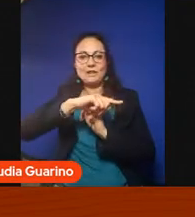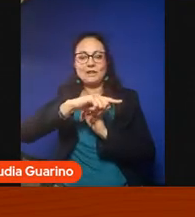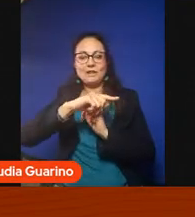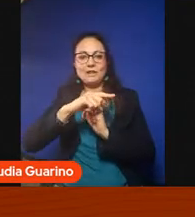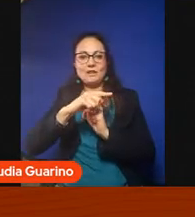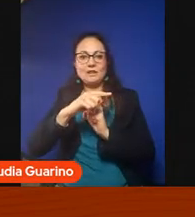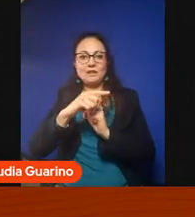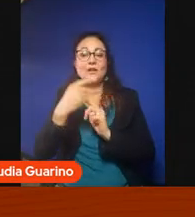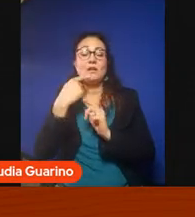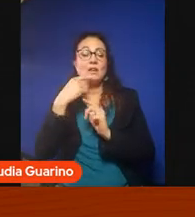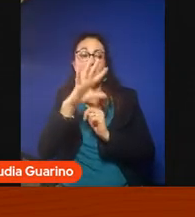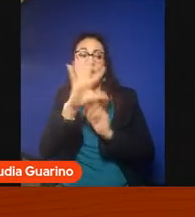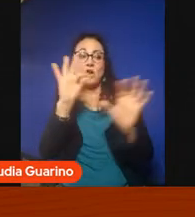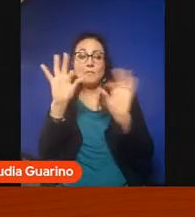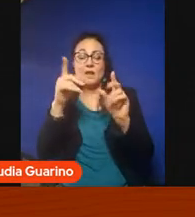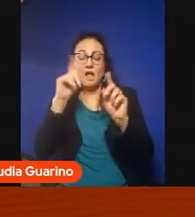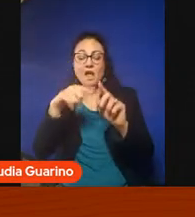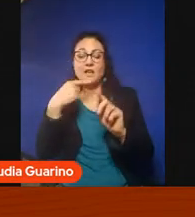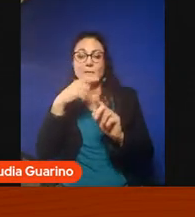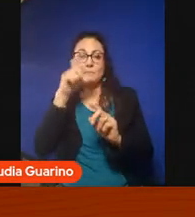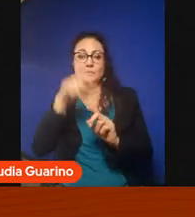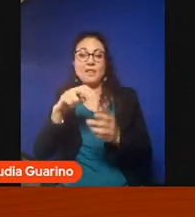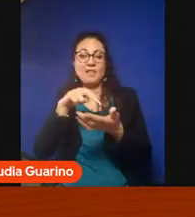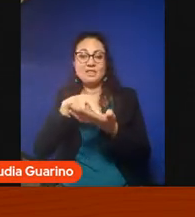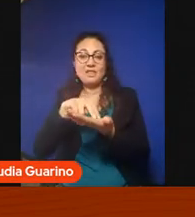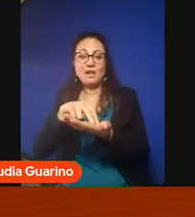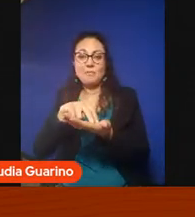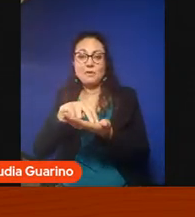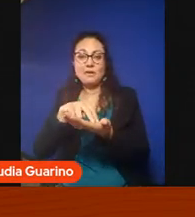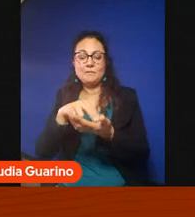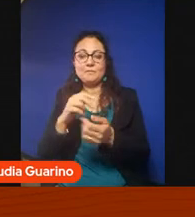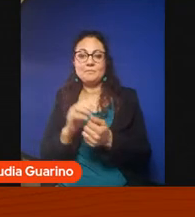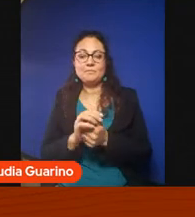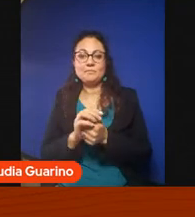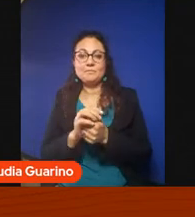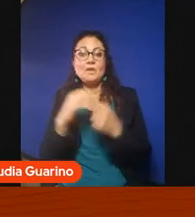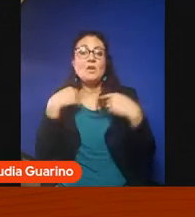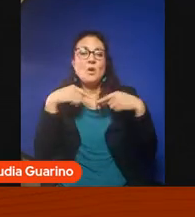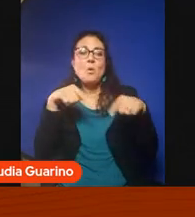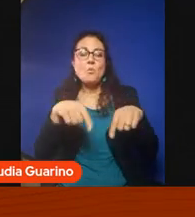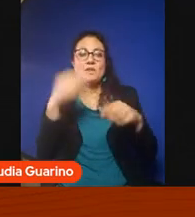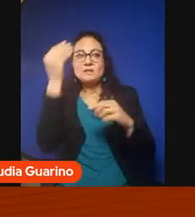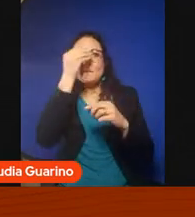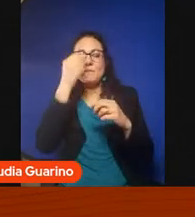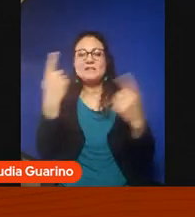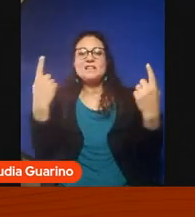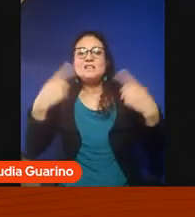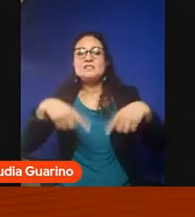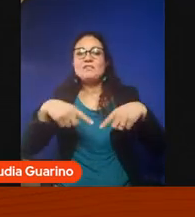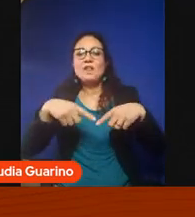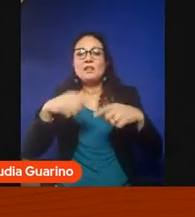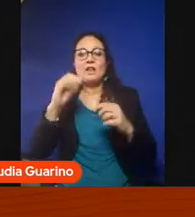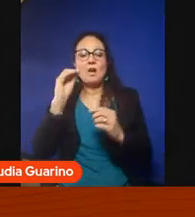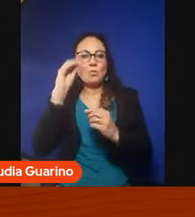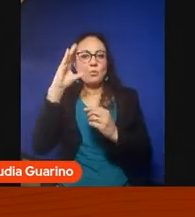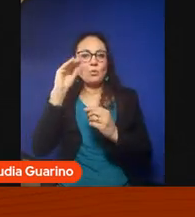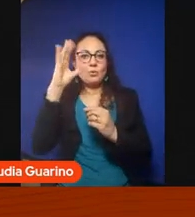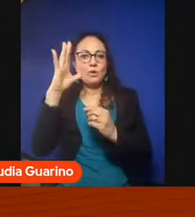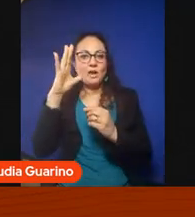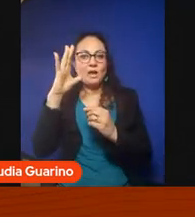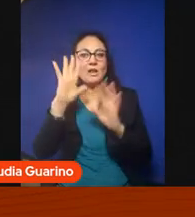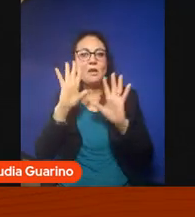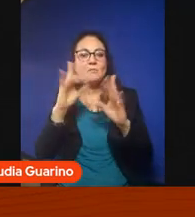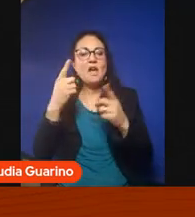compresi i più deboli. Ecco, questa credo sia la sfida che è culturale, ma è